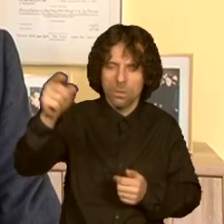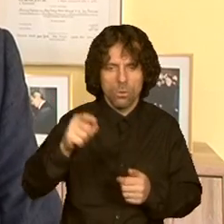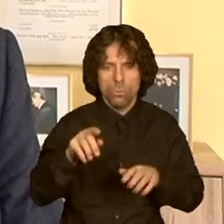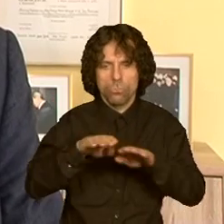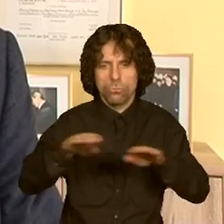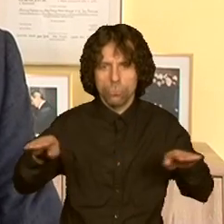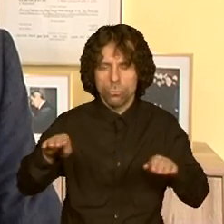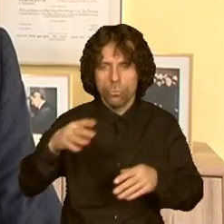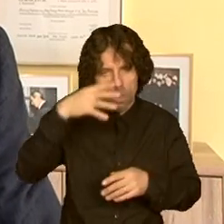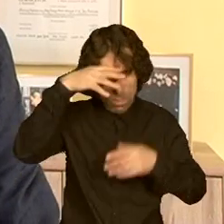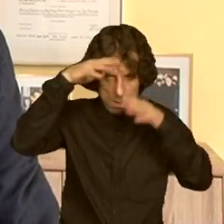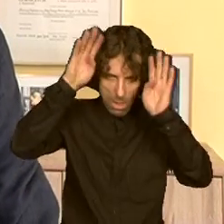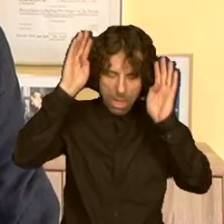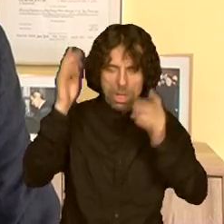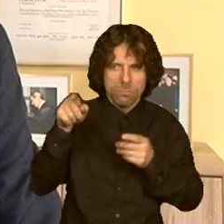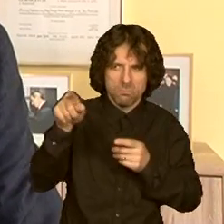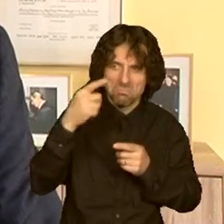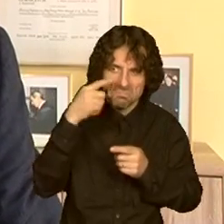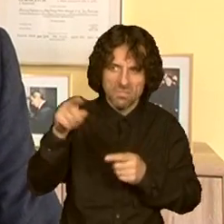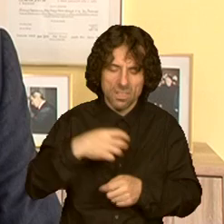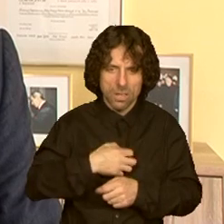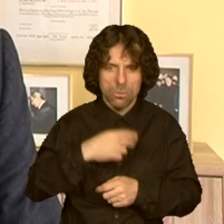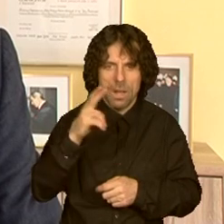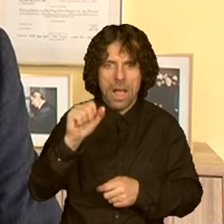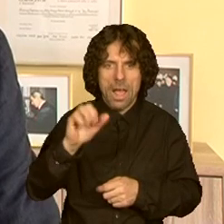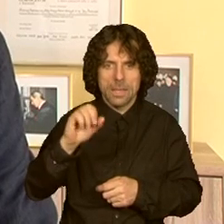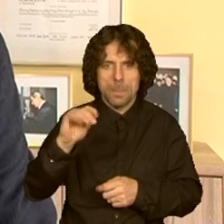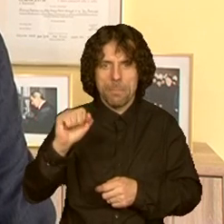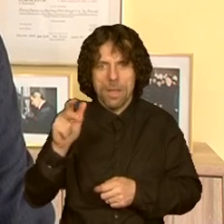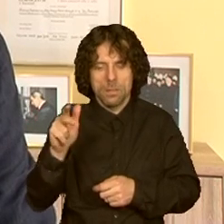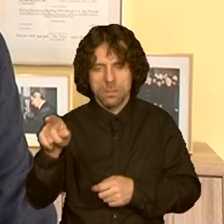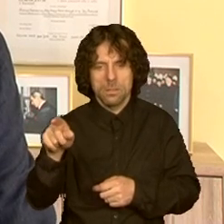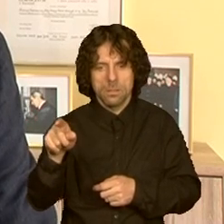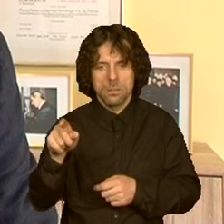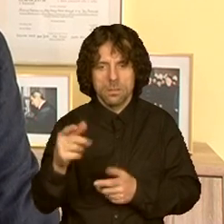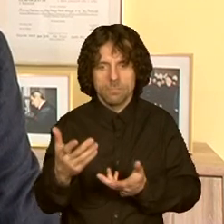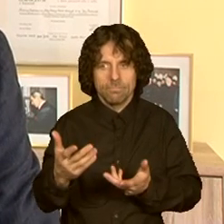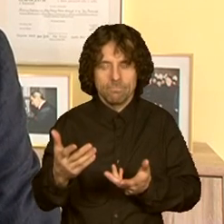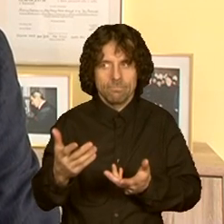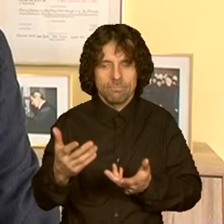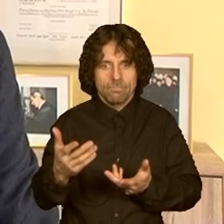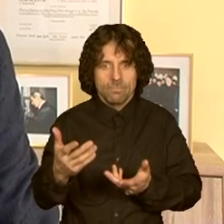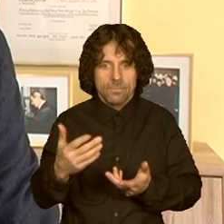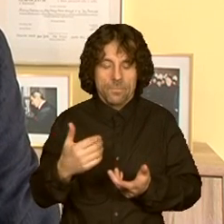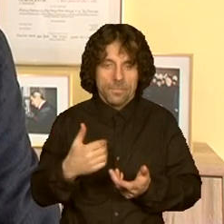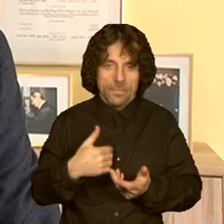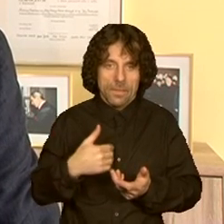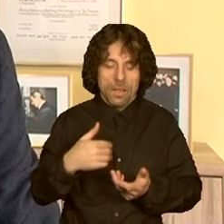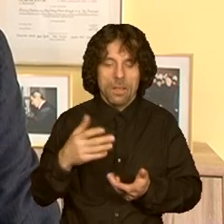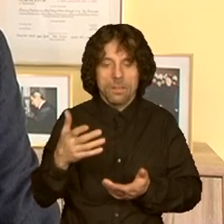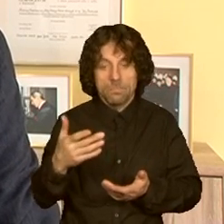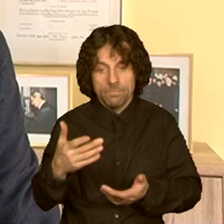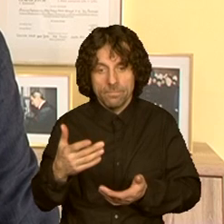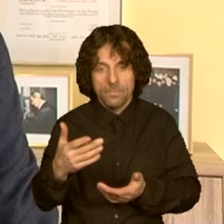tam dalekim stole siwą głowę pana dyrektora Kasperlika. No ponieważ jako minister odpowiedzialny miałem w